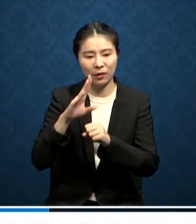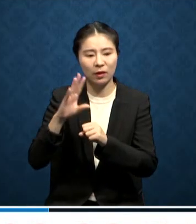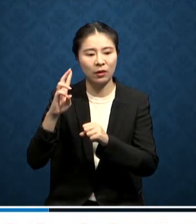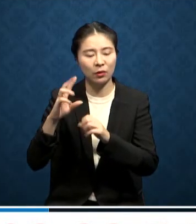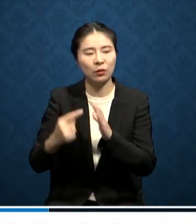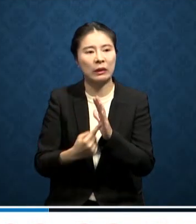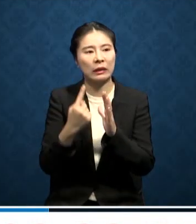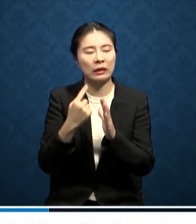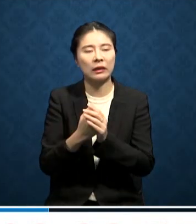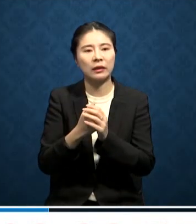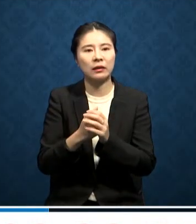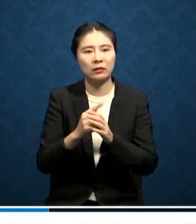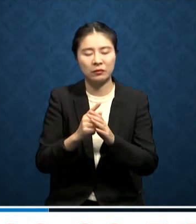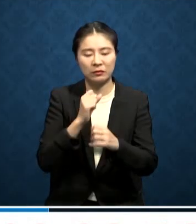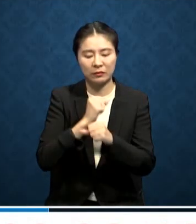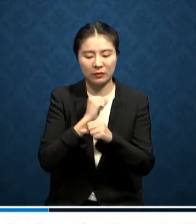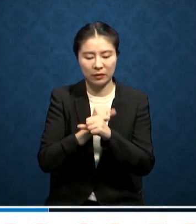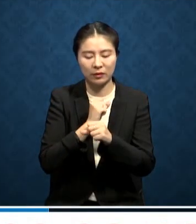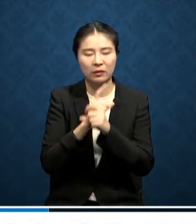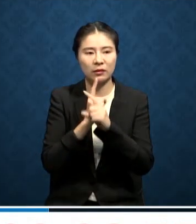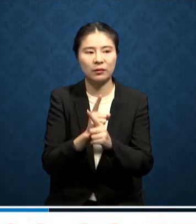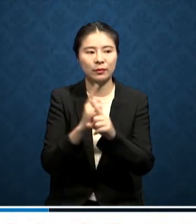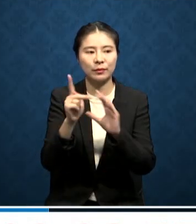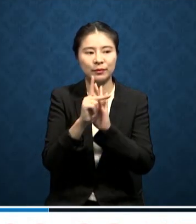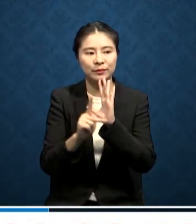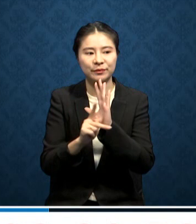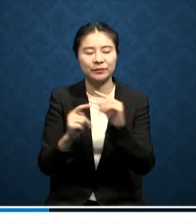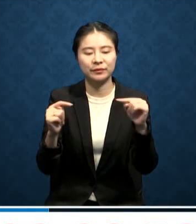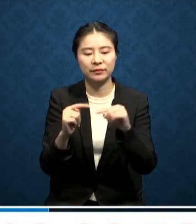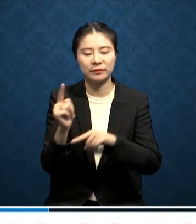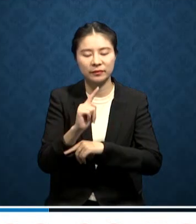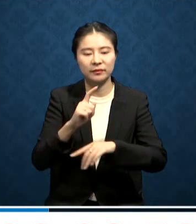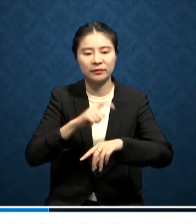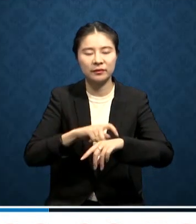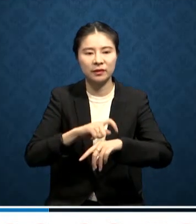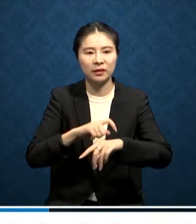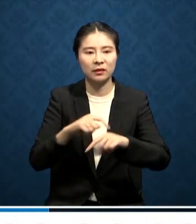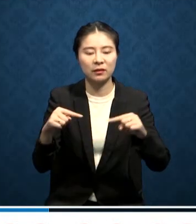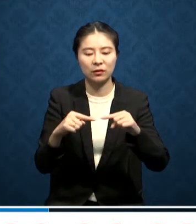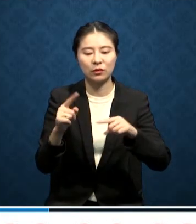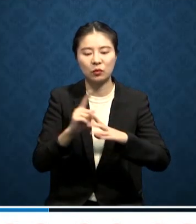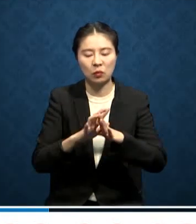ที่กฎหมายกำหนด